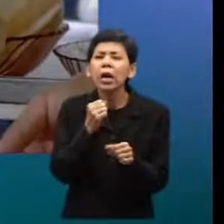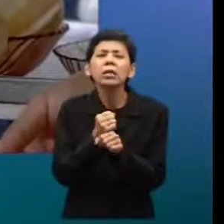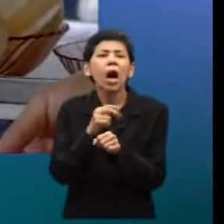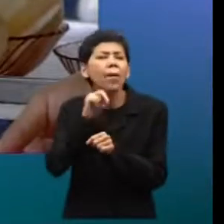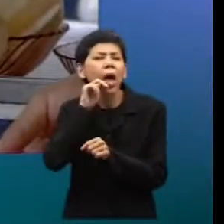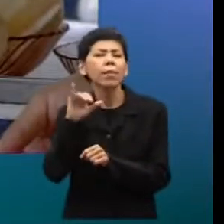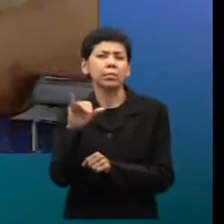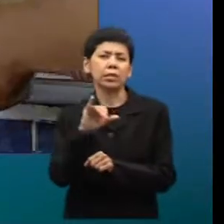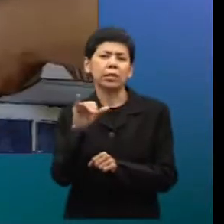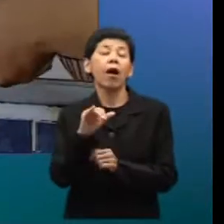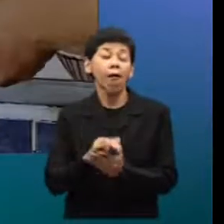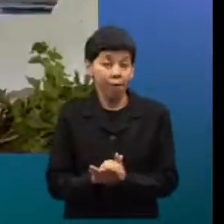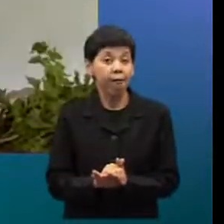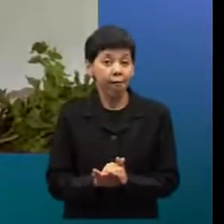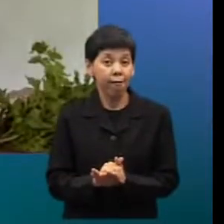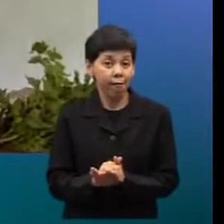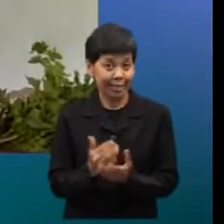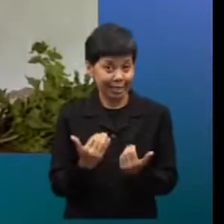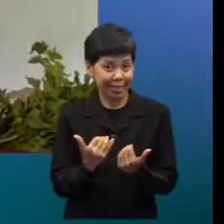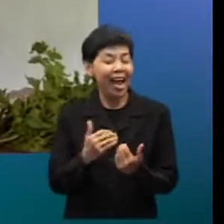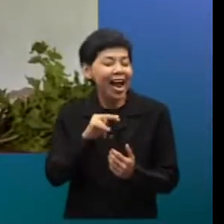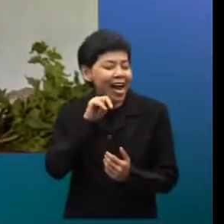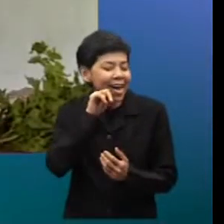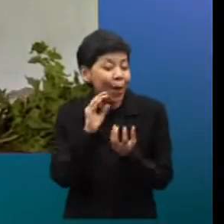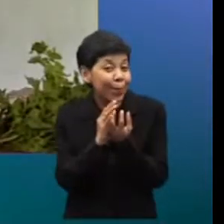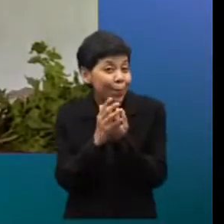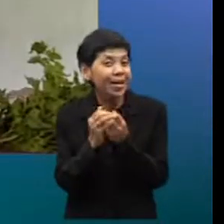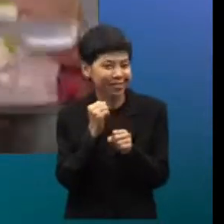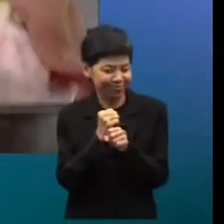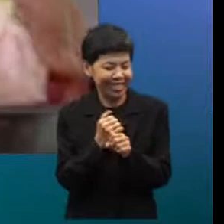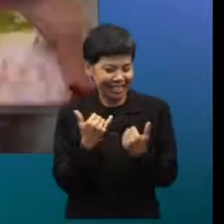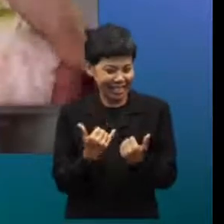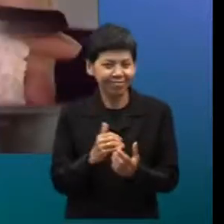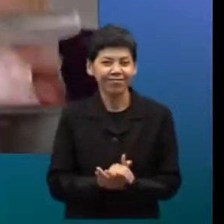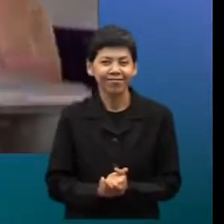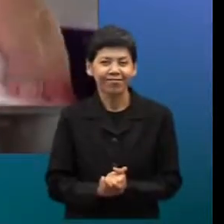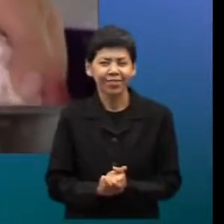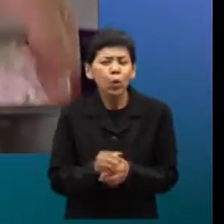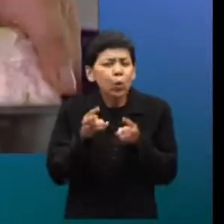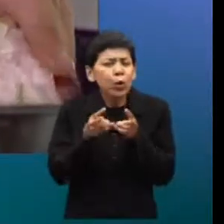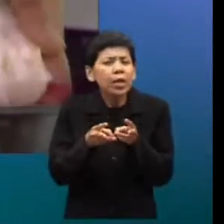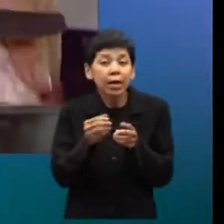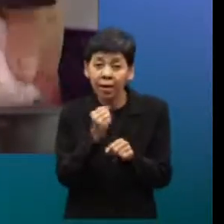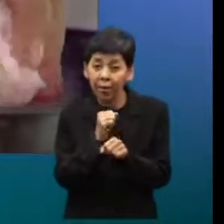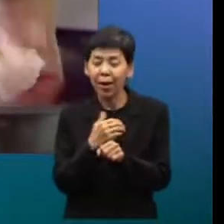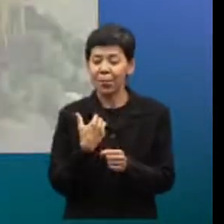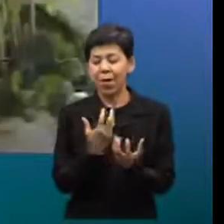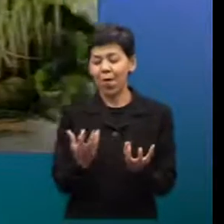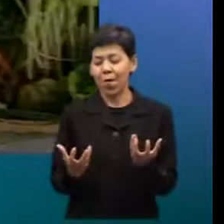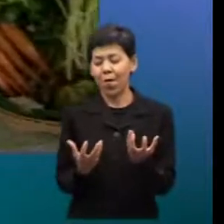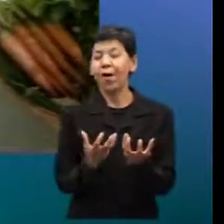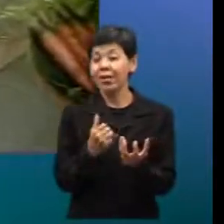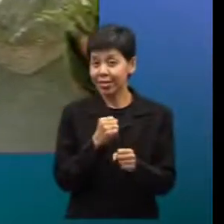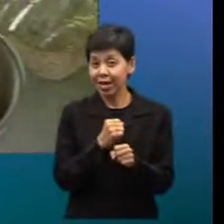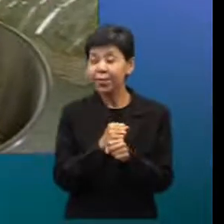าน้ำผักครับถ้าอย่างนั้นเราไปทำหน้าน้ำผักกันดีกว่าวิธีการก็เริ่มจากเต